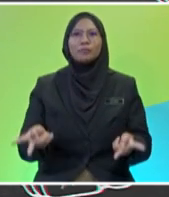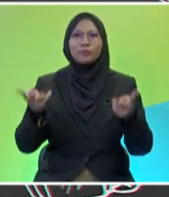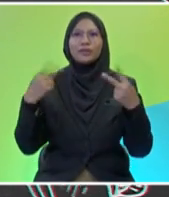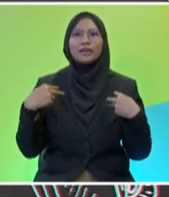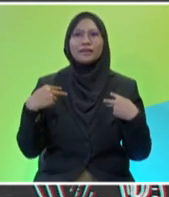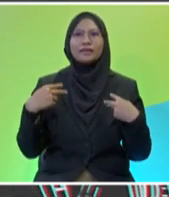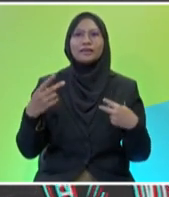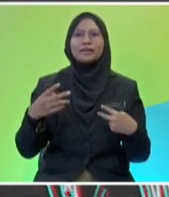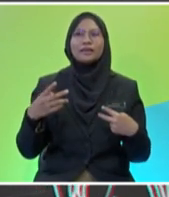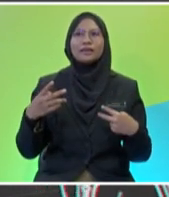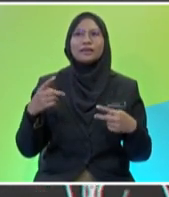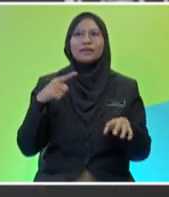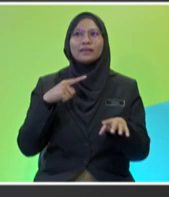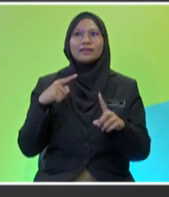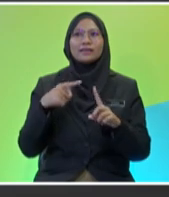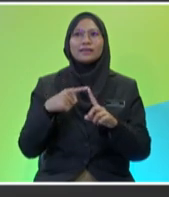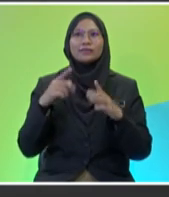dalam sebuah